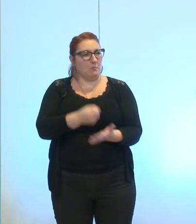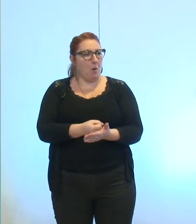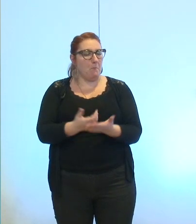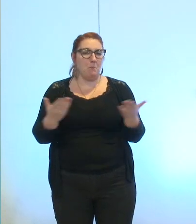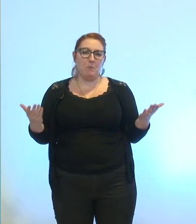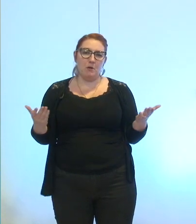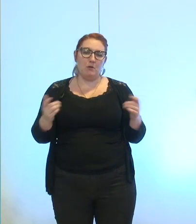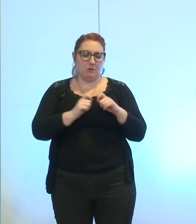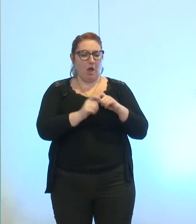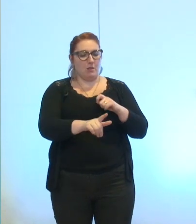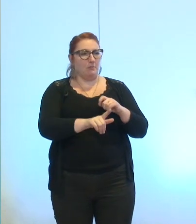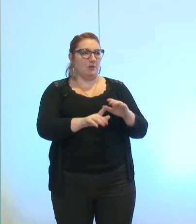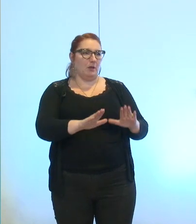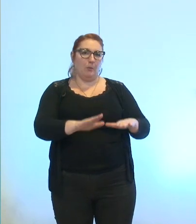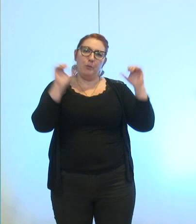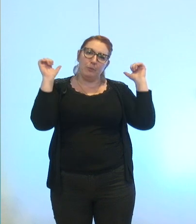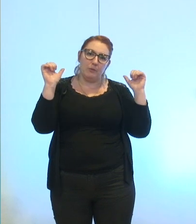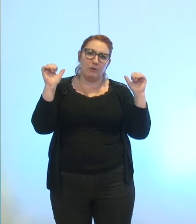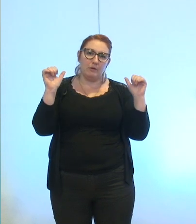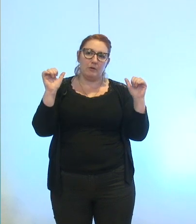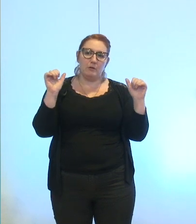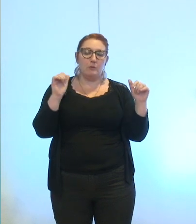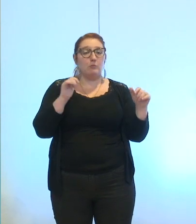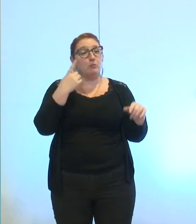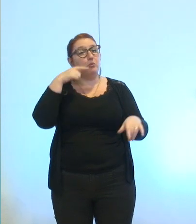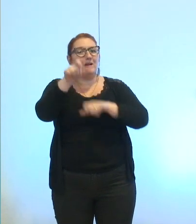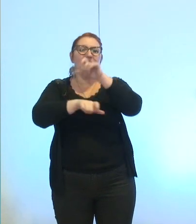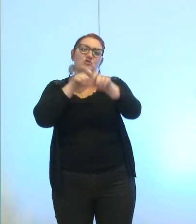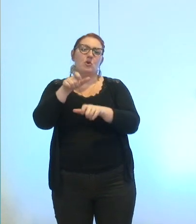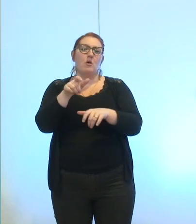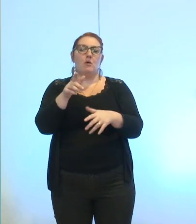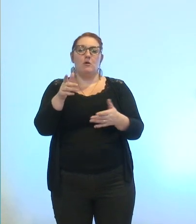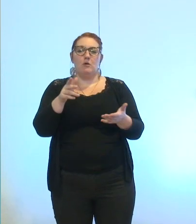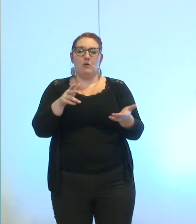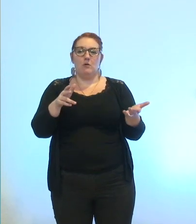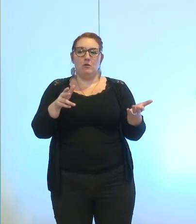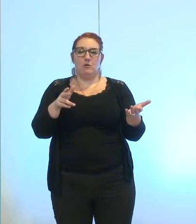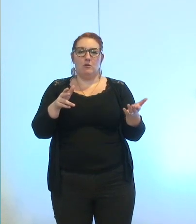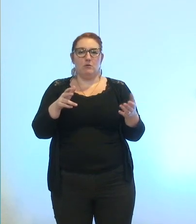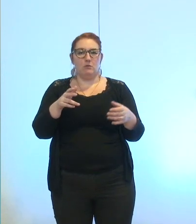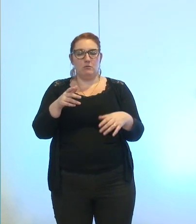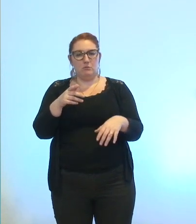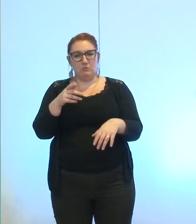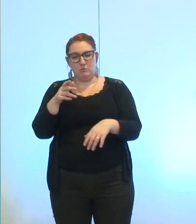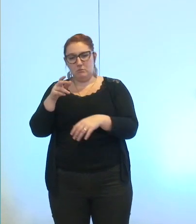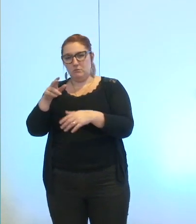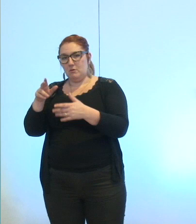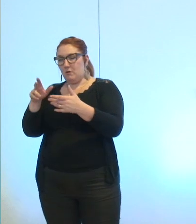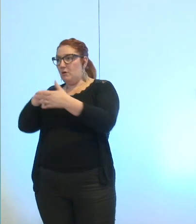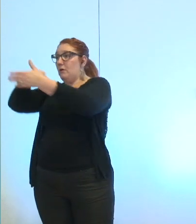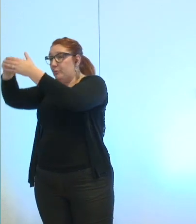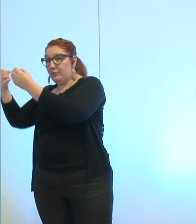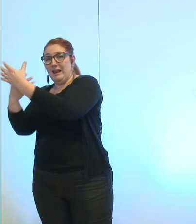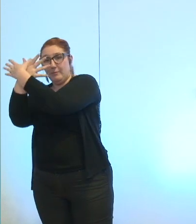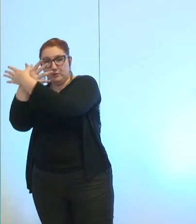attribuer ces indemnités pour frais de garde à ceux d'entre vous qui é mararg à la Métro à la ville et à la